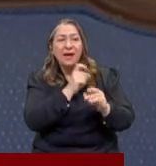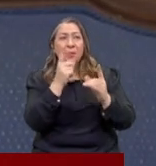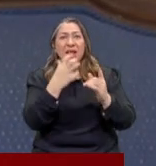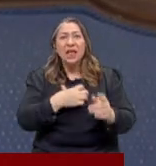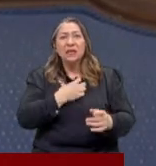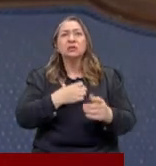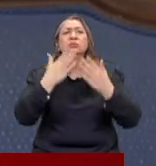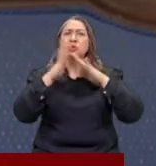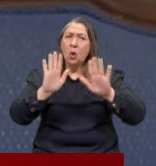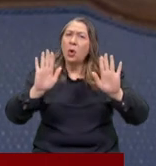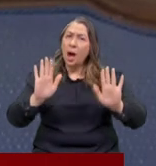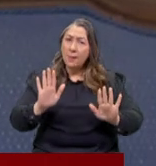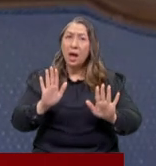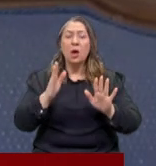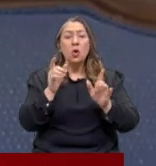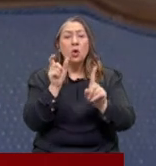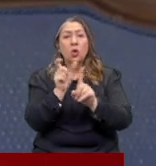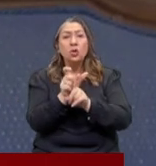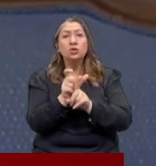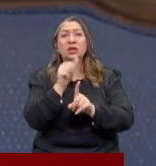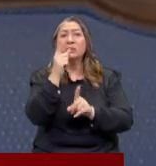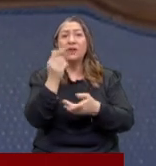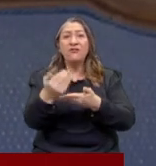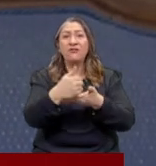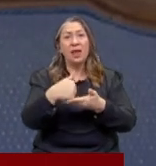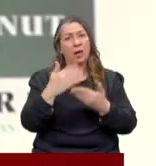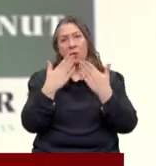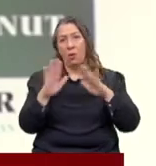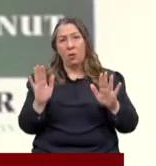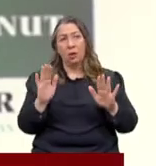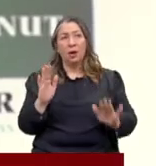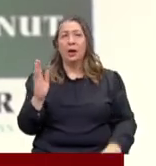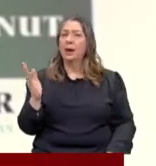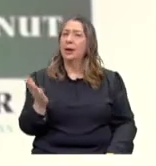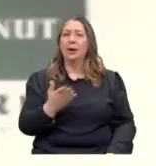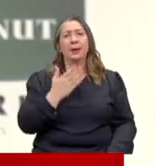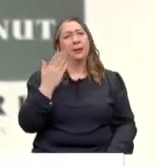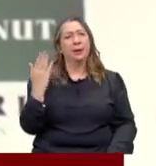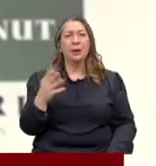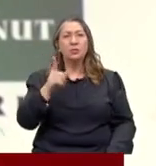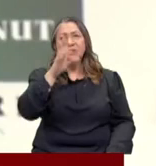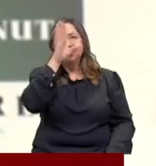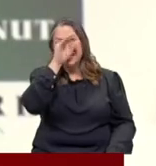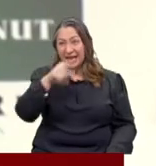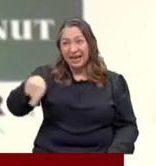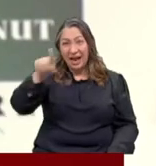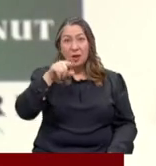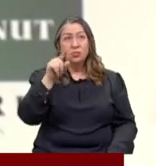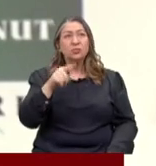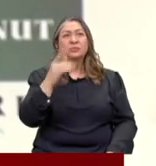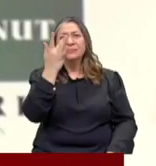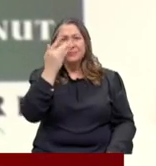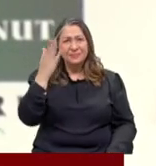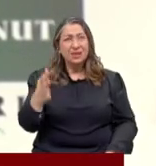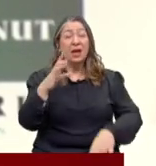endişemiz olmamakla birlikte koruyuculuğu ile ilgili hiçbir veri elimizde yok. Ah ah, bu sahtekarlar, bu